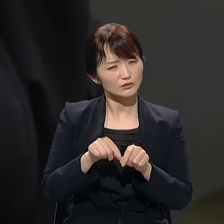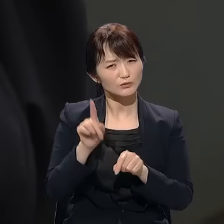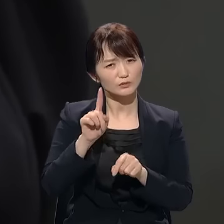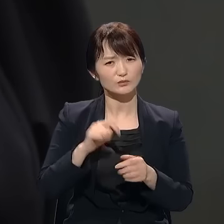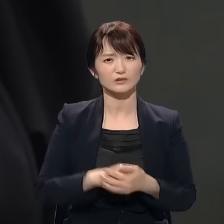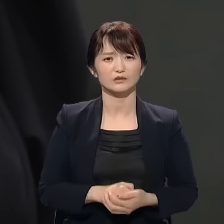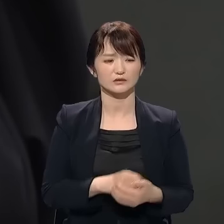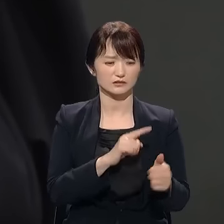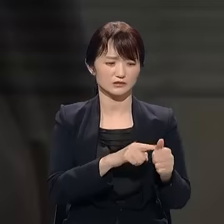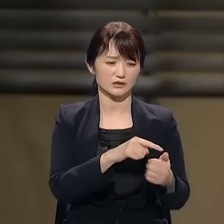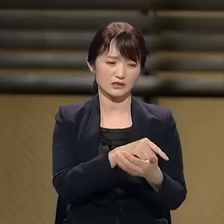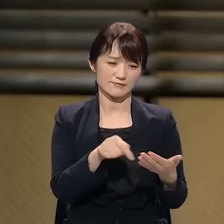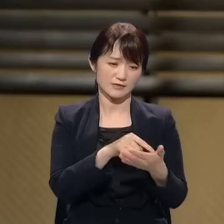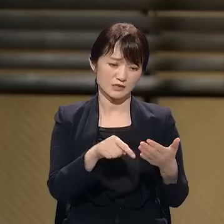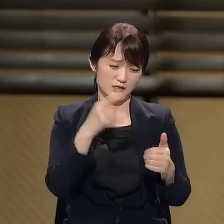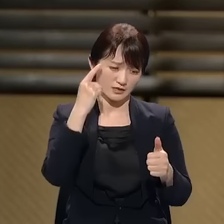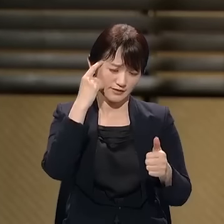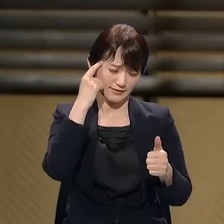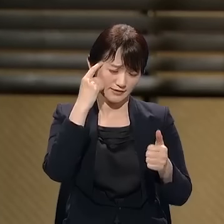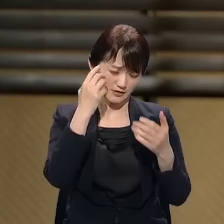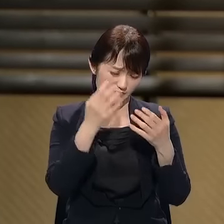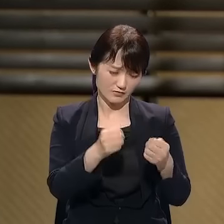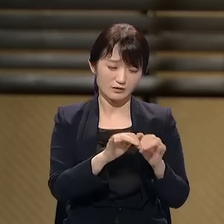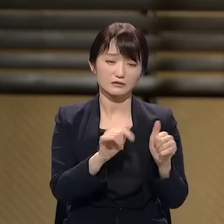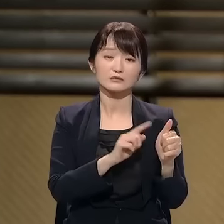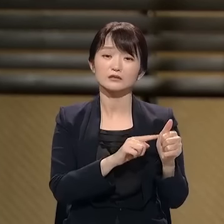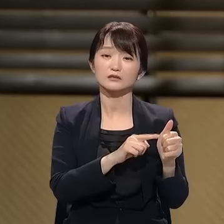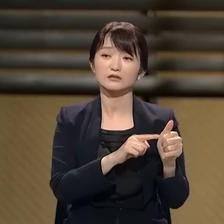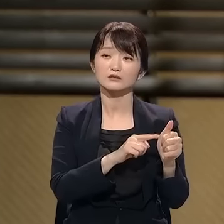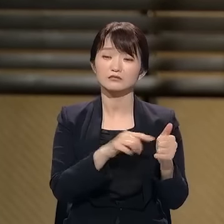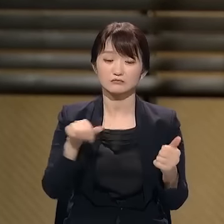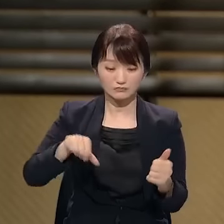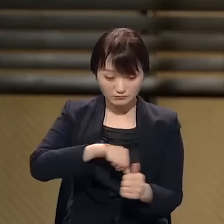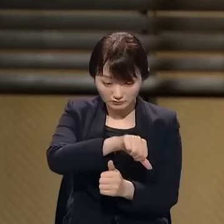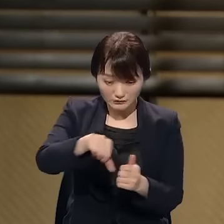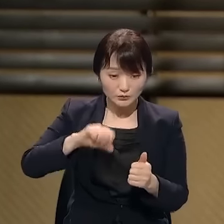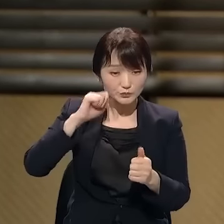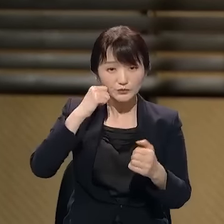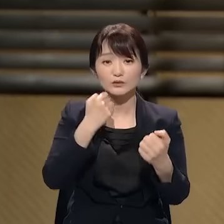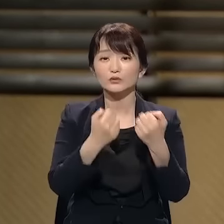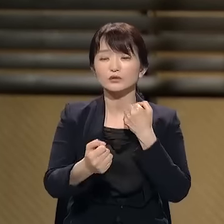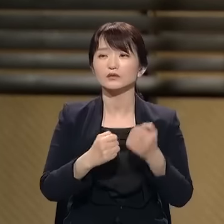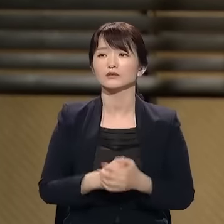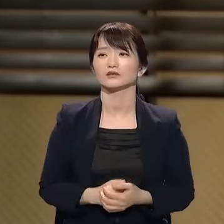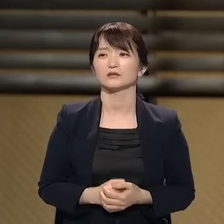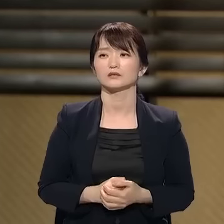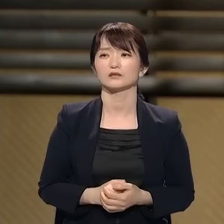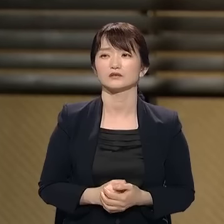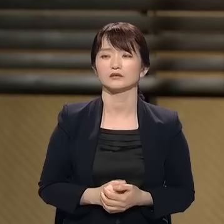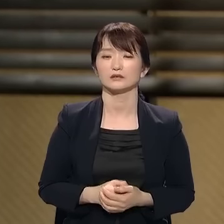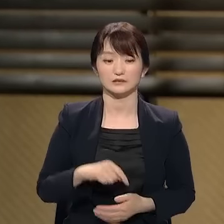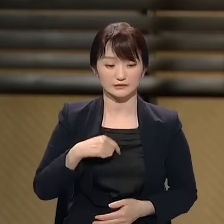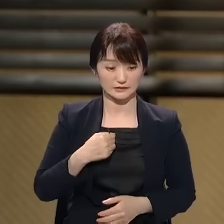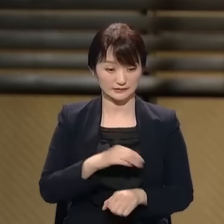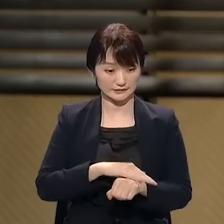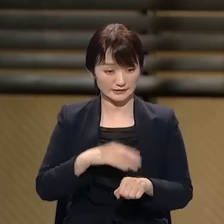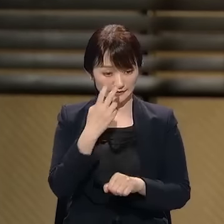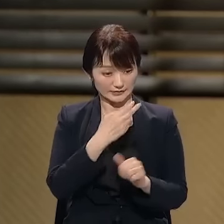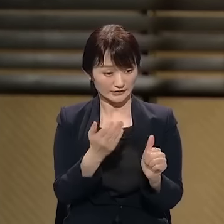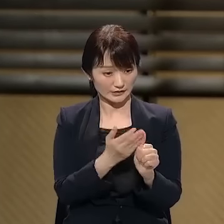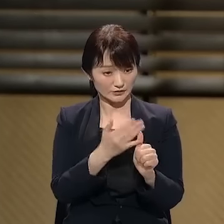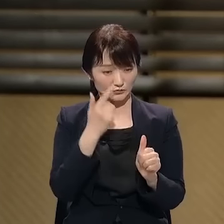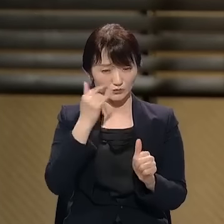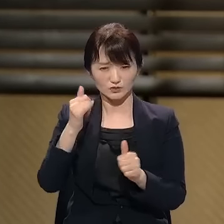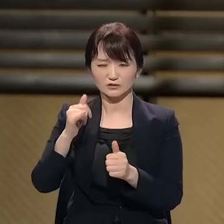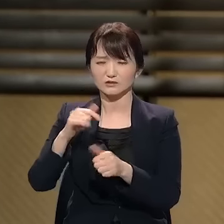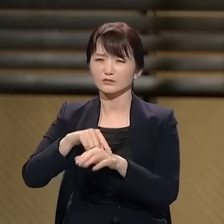피해 의식이 많았던이 설 씨인데 또 반대로 그렇게 환경이 어려운 데도 불구하고 자기를 자식들 잘 잘 키워준 부모님에 대한 마음은 되게 애트